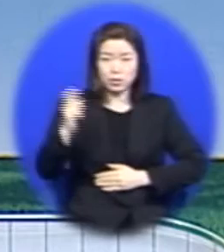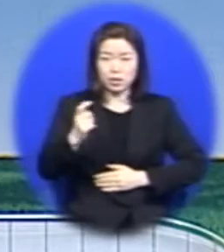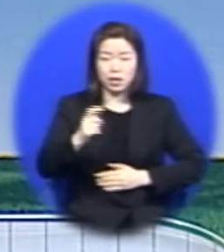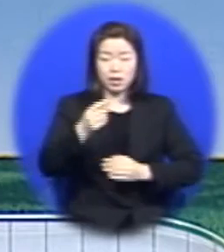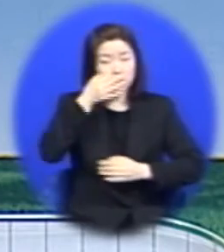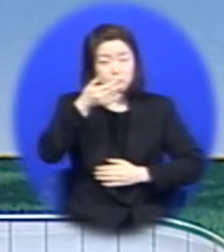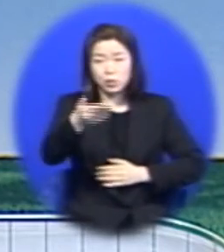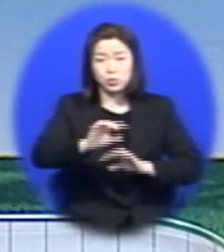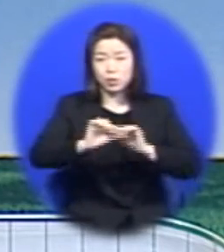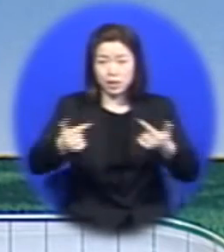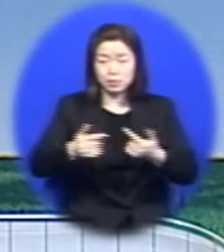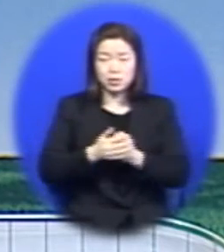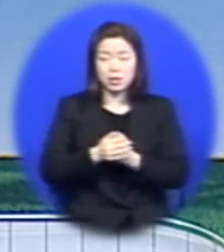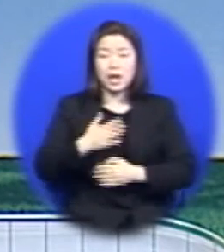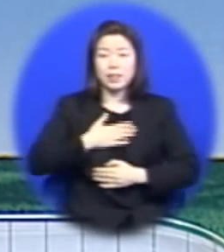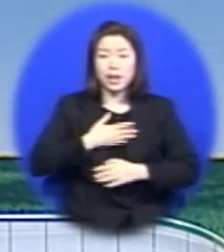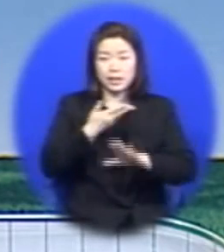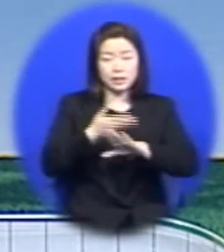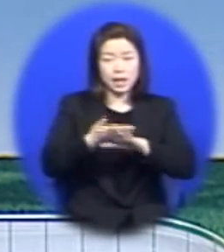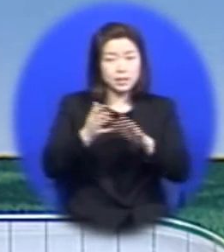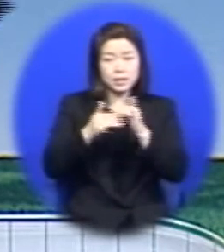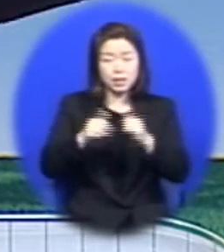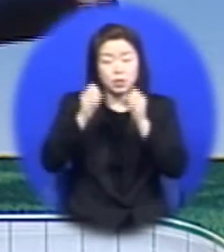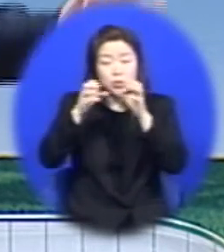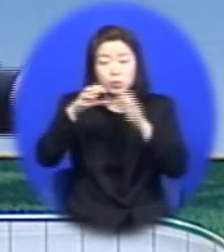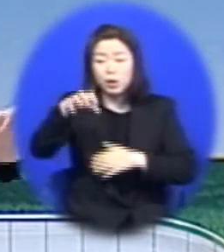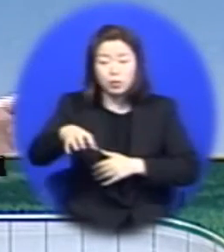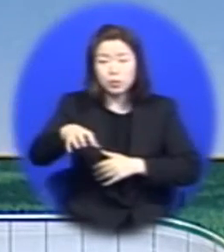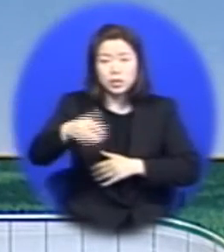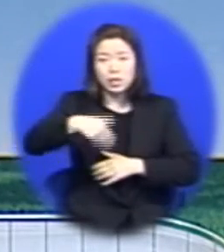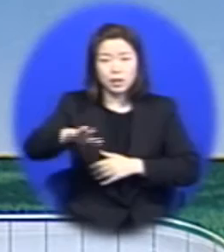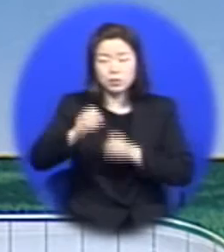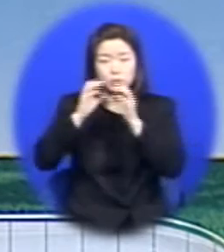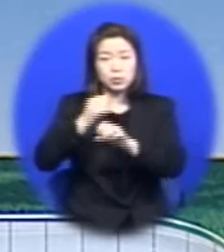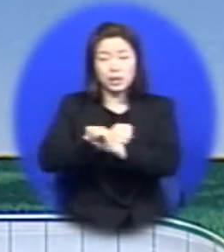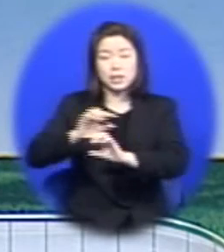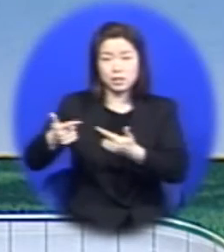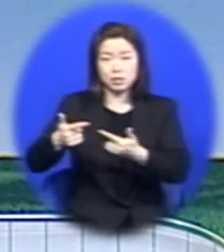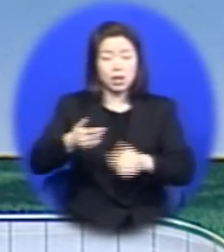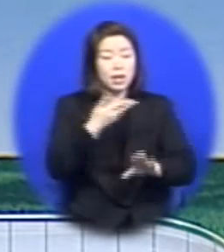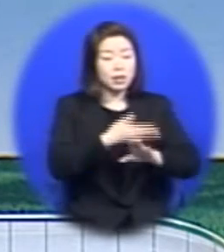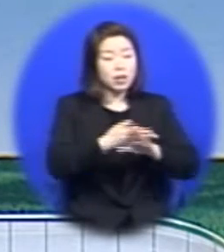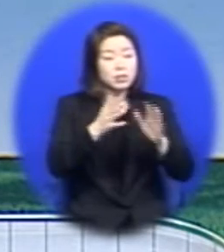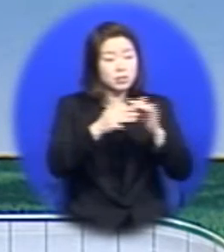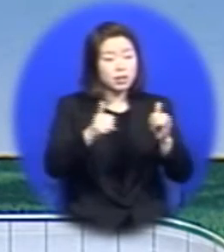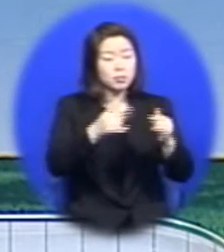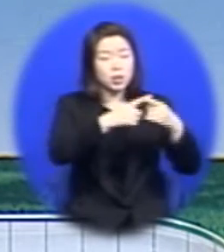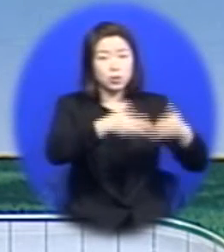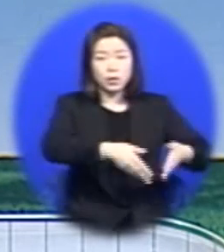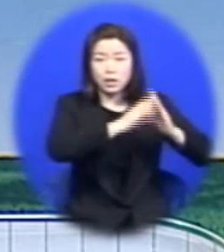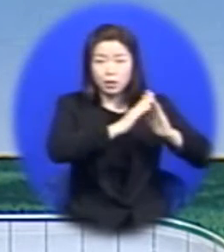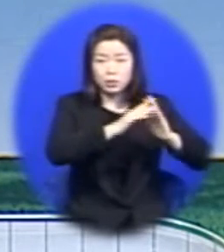보여주는 게 아닙니다. 나는 남이 전도한 곳에 가서 전도 안 하겠습니다. 남이 교회 세운 곳에 또 교회 세우지